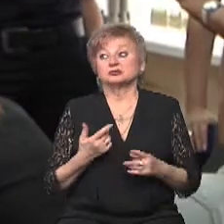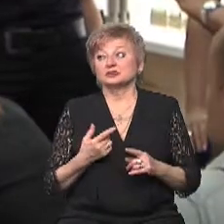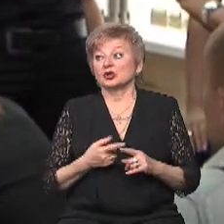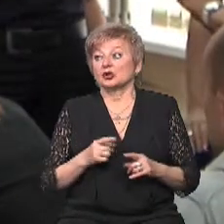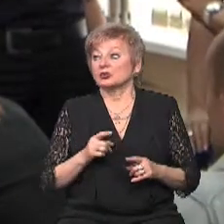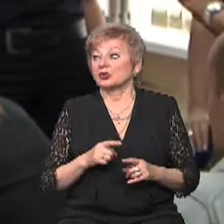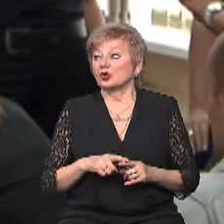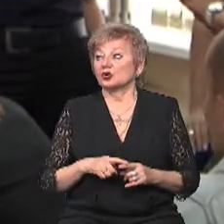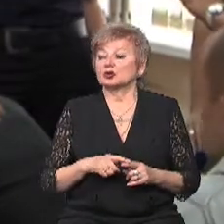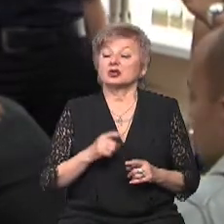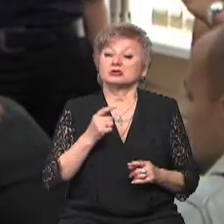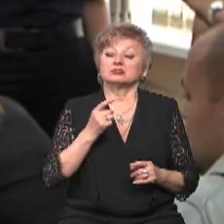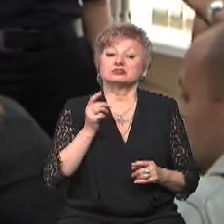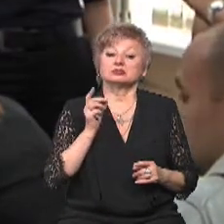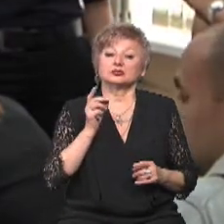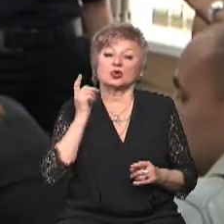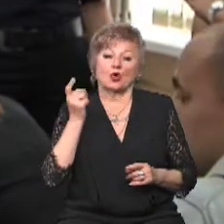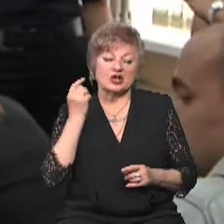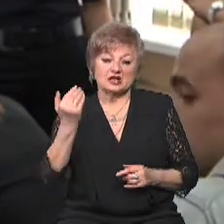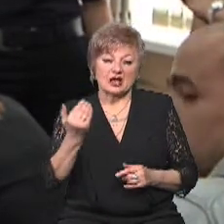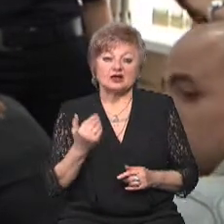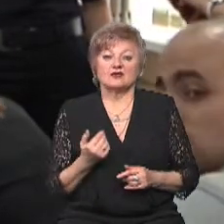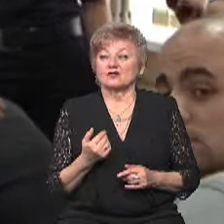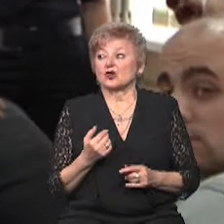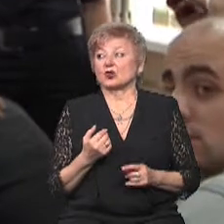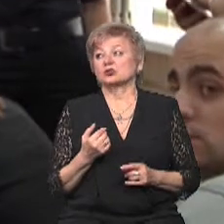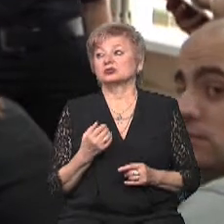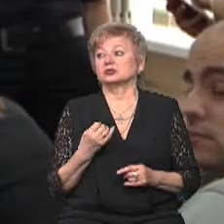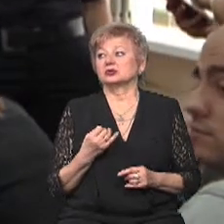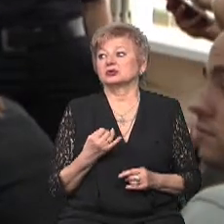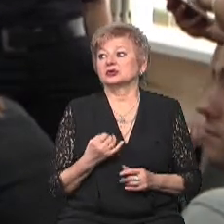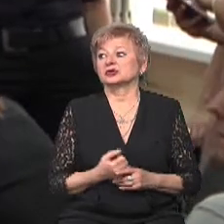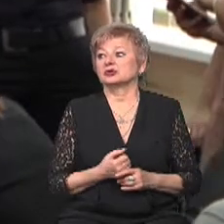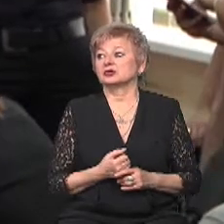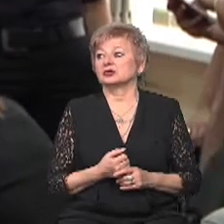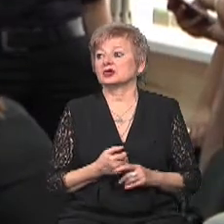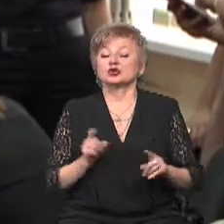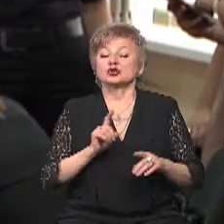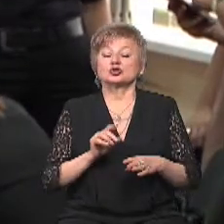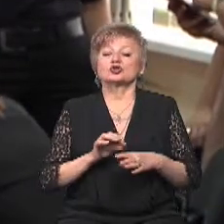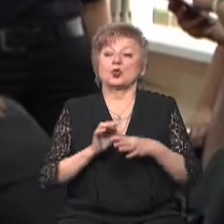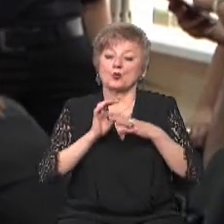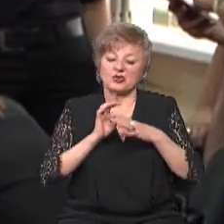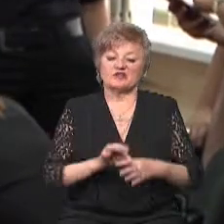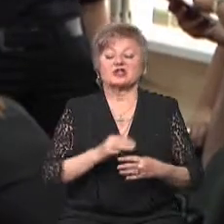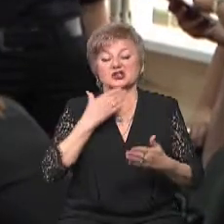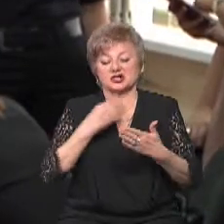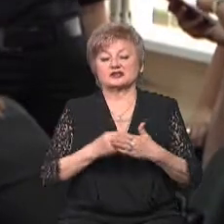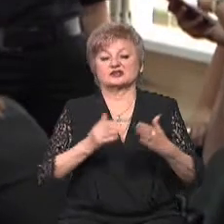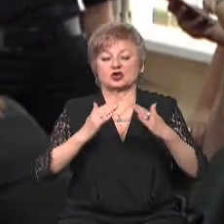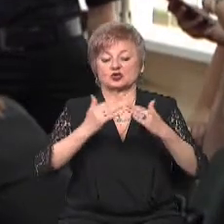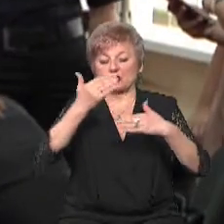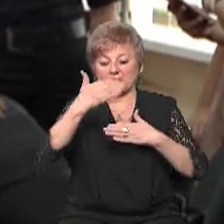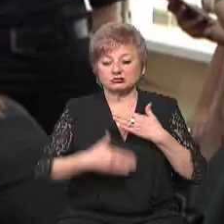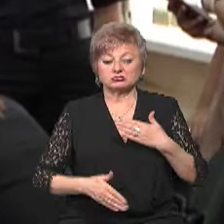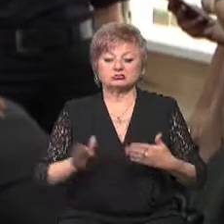балансоутримувачем приміщень та будівель. Надаються вимоги з тим, щоб вони привели свої фасади будівель